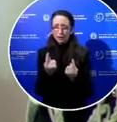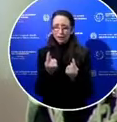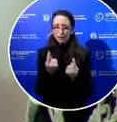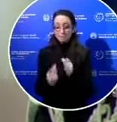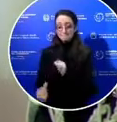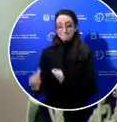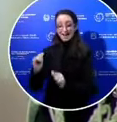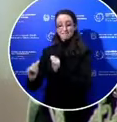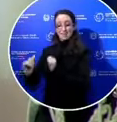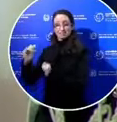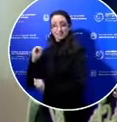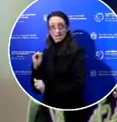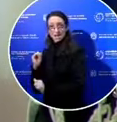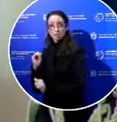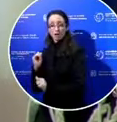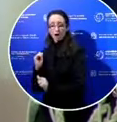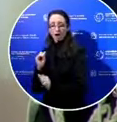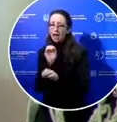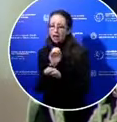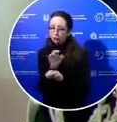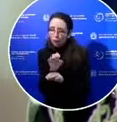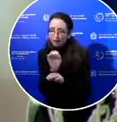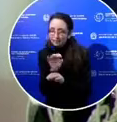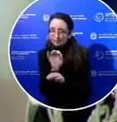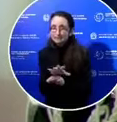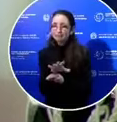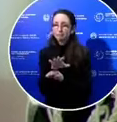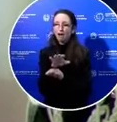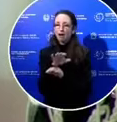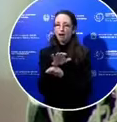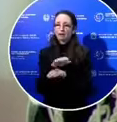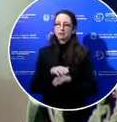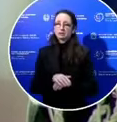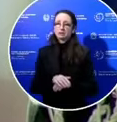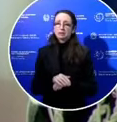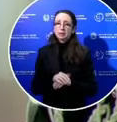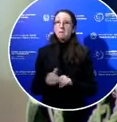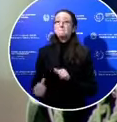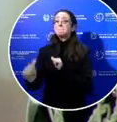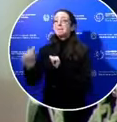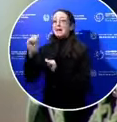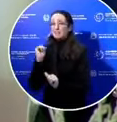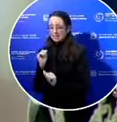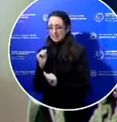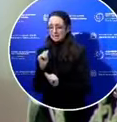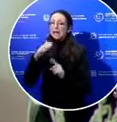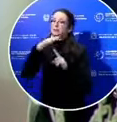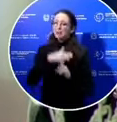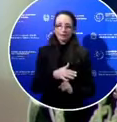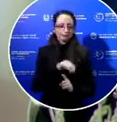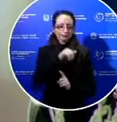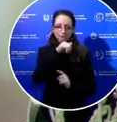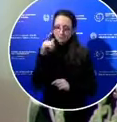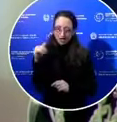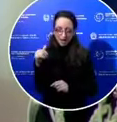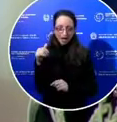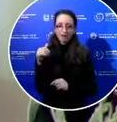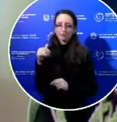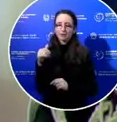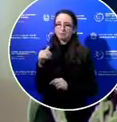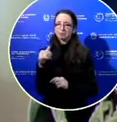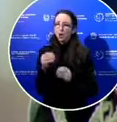educativo, formativo e anche comunicativo. La prevenzione di tutte le dipendenze richiede cioè un approccio